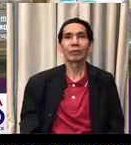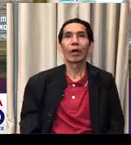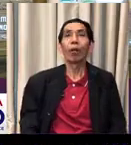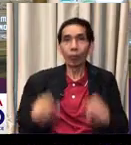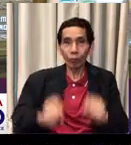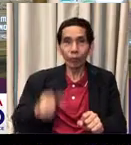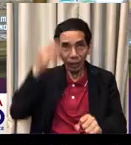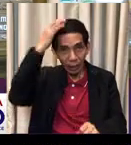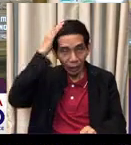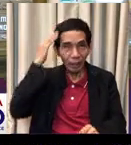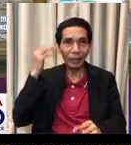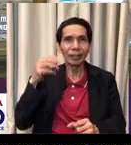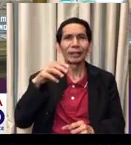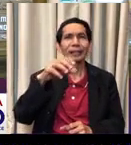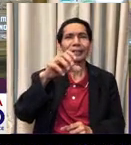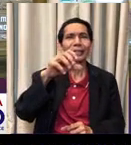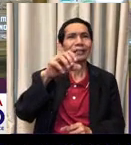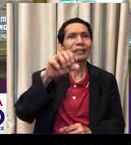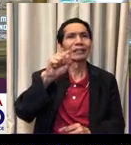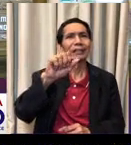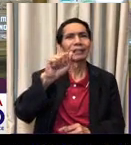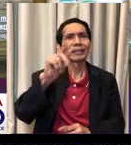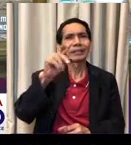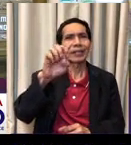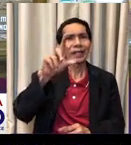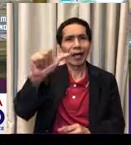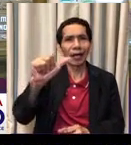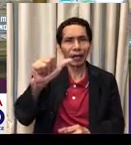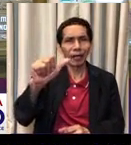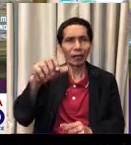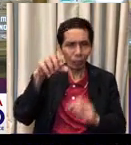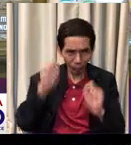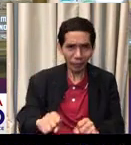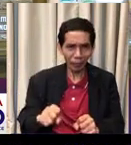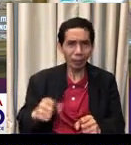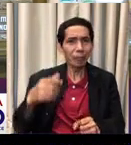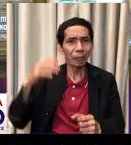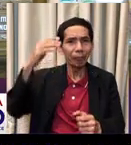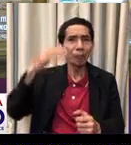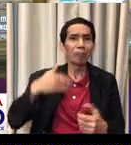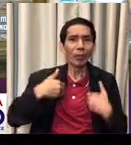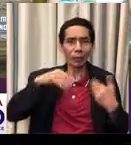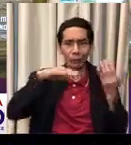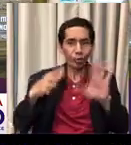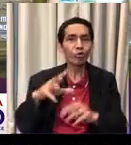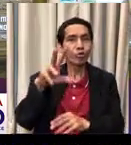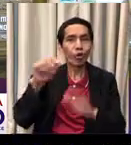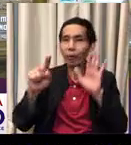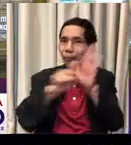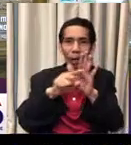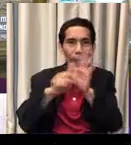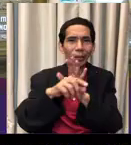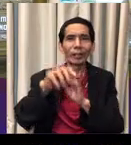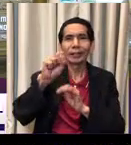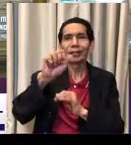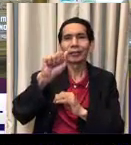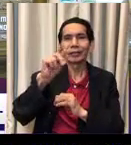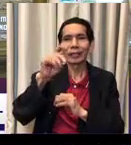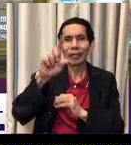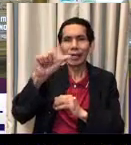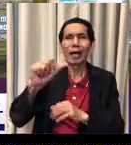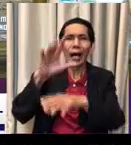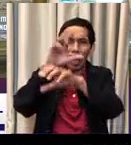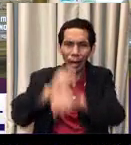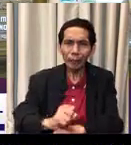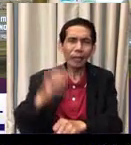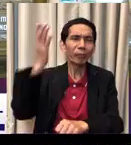pwede ba ako magpasakla? Kasi may patay na naman kami. Hindi rin po. Hindi. Kostumbre na